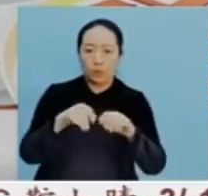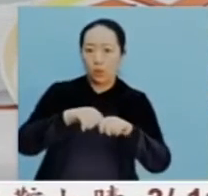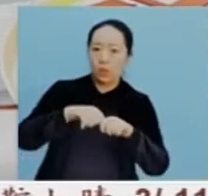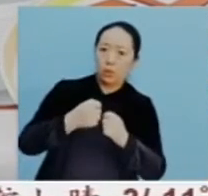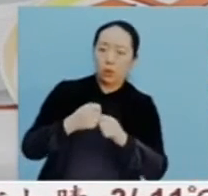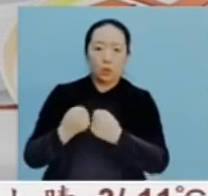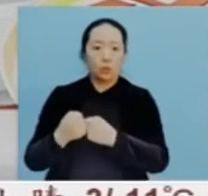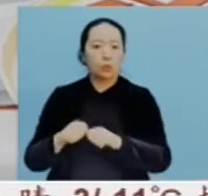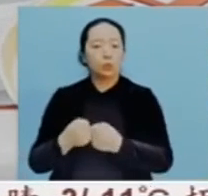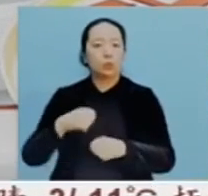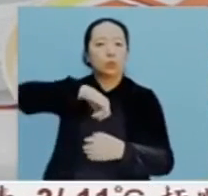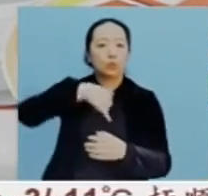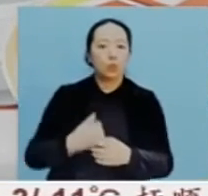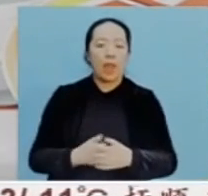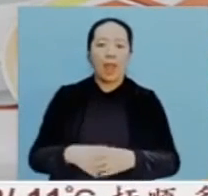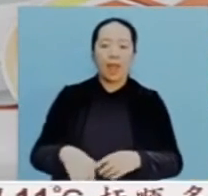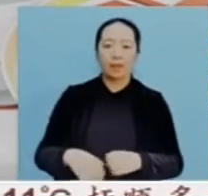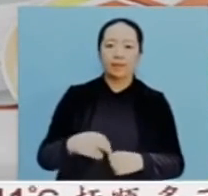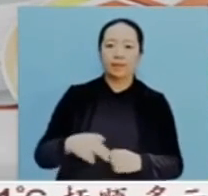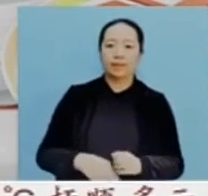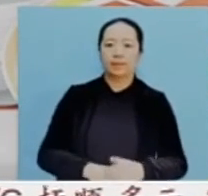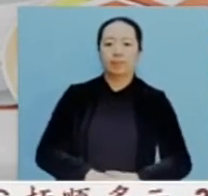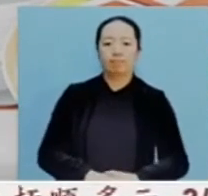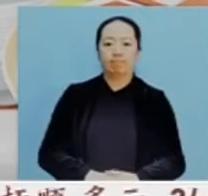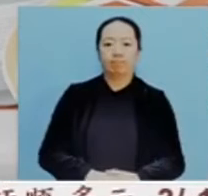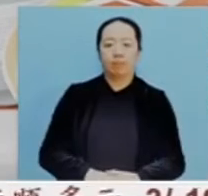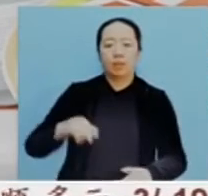时候，因为有速度，再加上